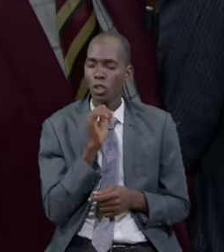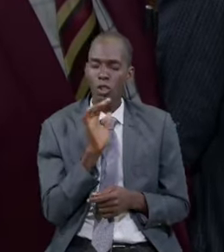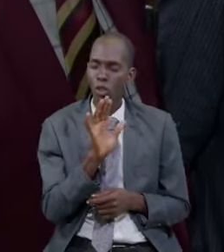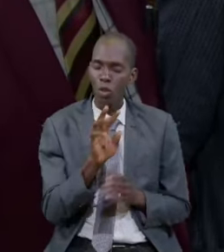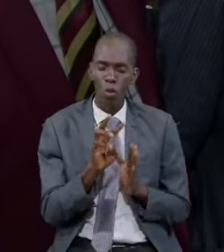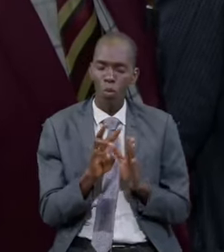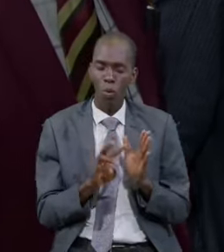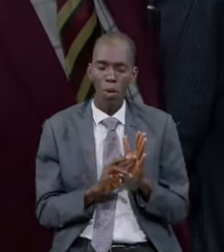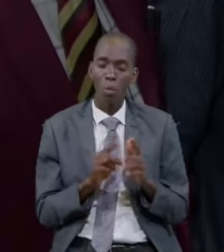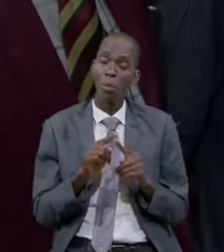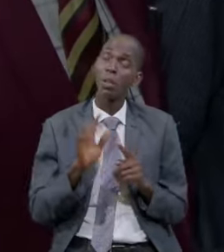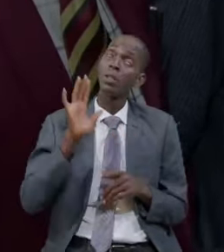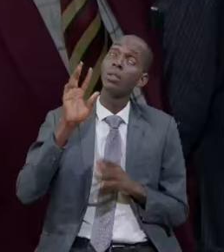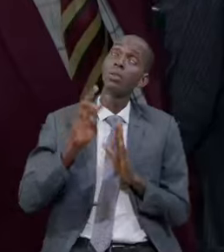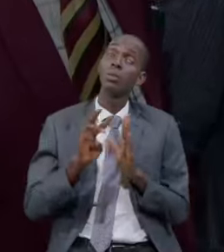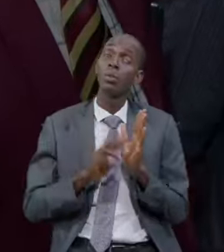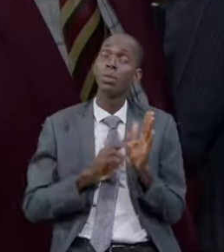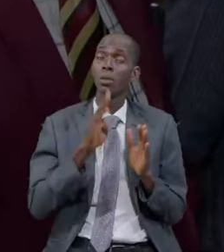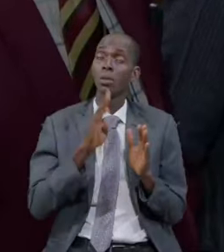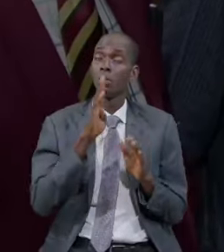Minimise le moi.